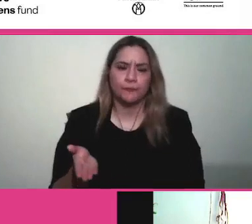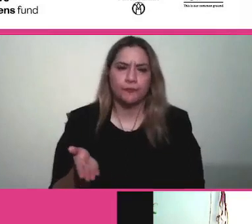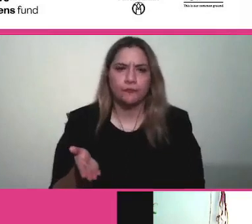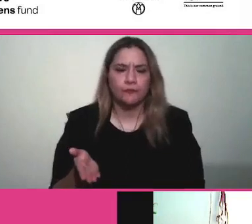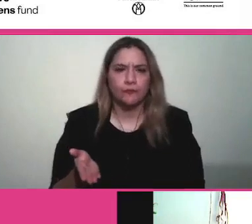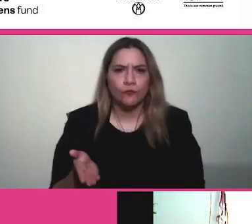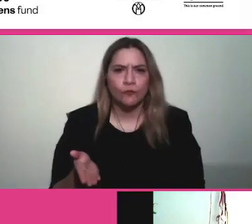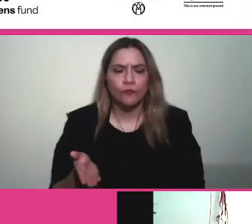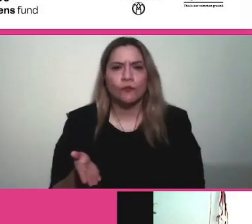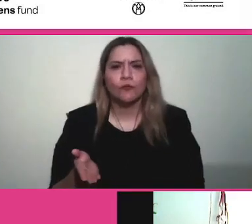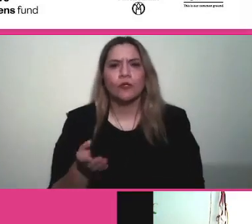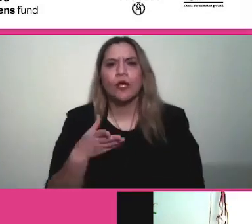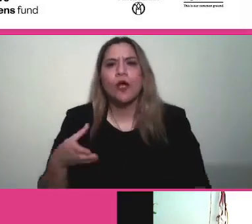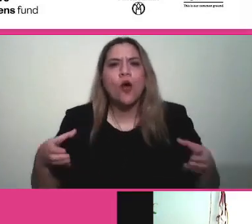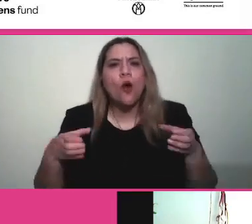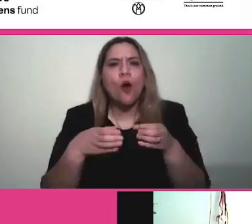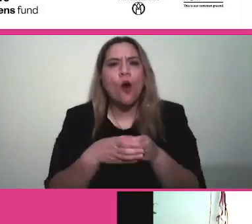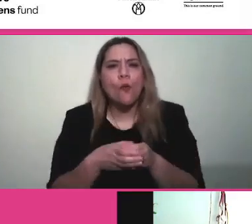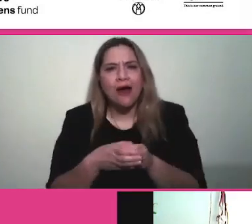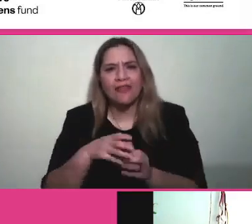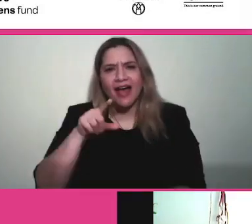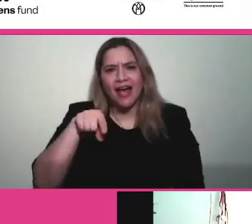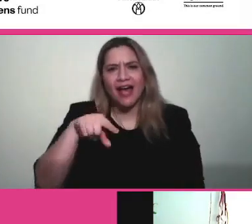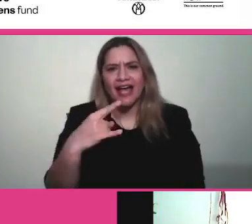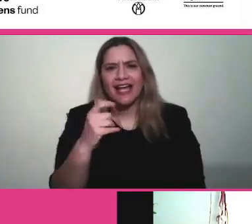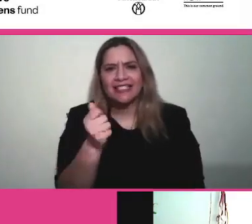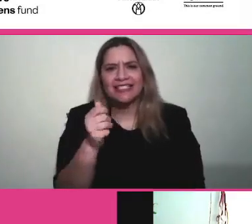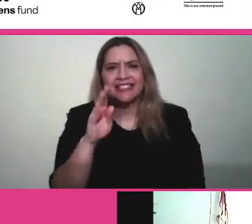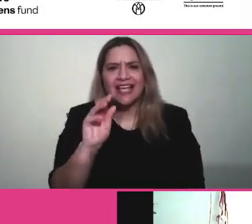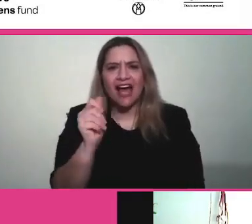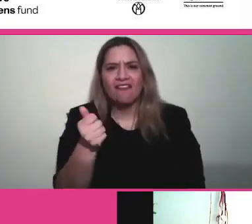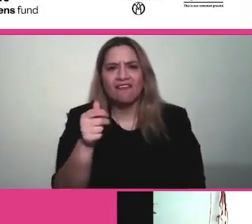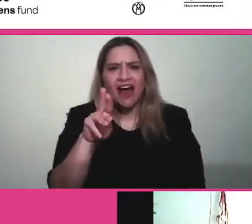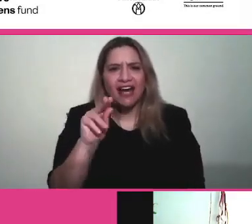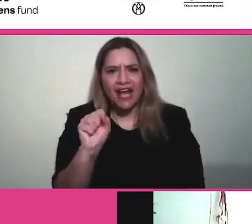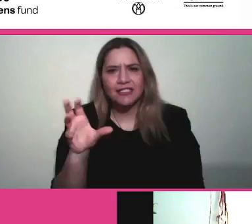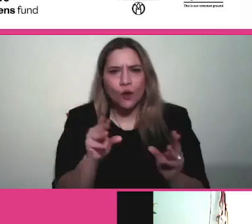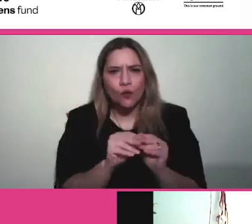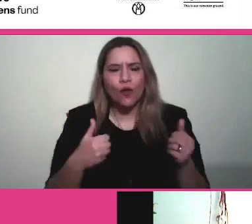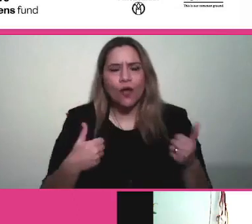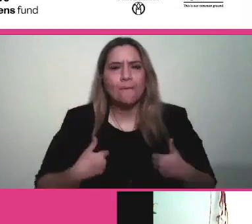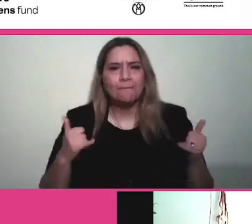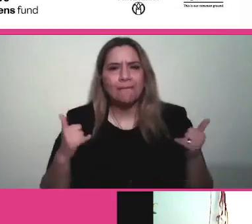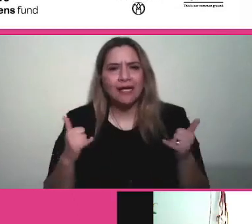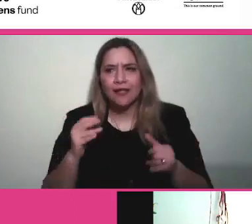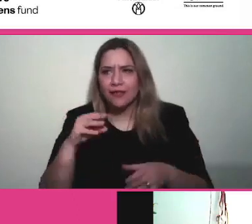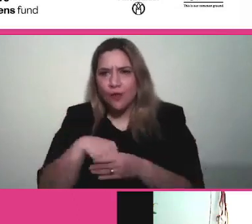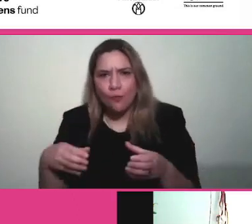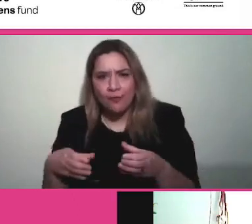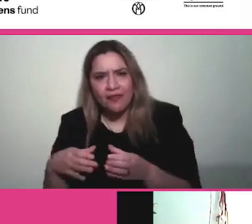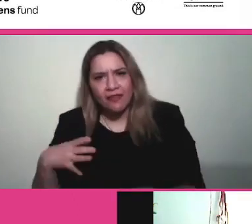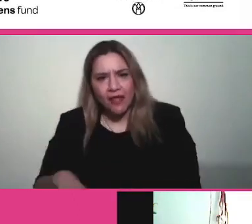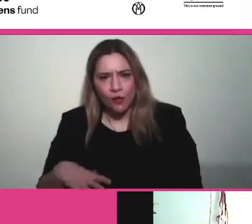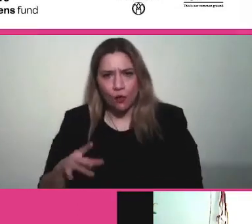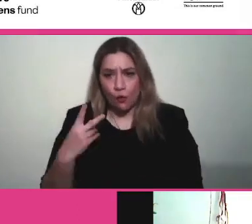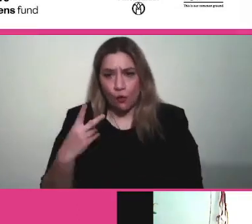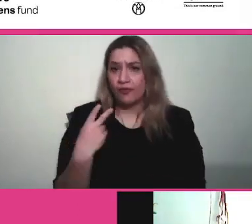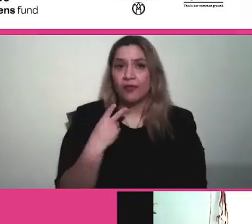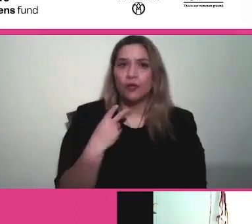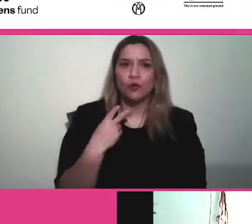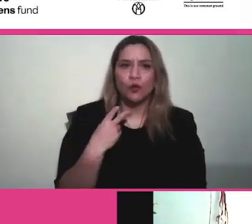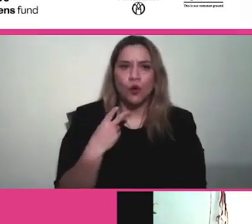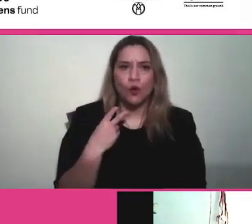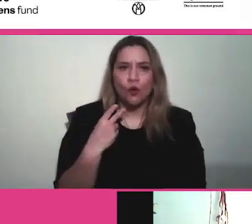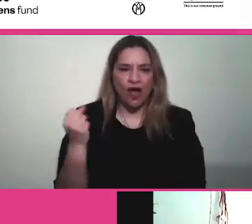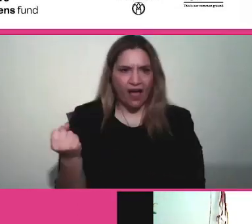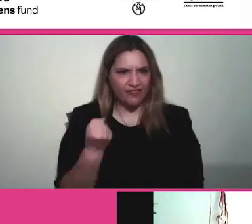πάρα πολύ στην ομάδα του Νικόλα Τζαβάρα για το παιχνίδι, γιατί όσο μπορεί να δείχνω, ξέρω εγώ, σαν